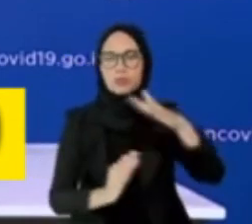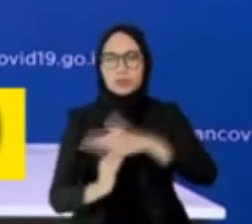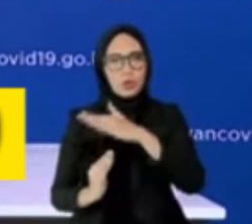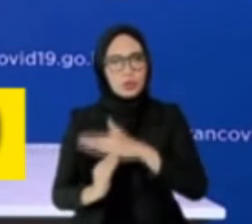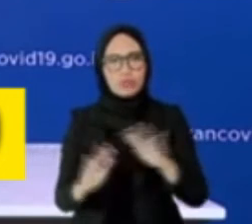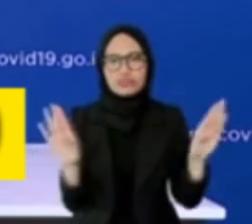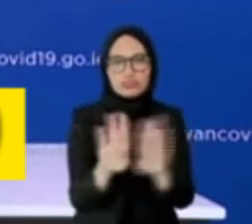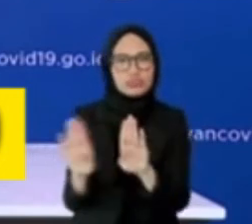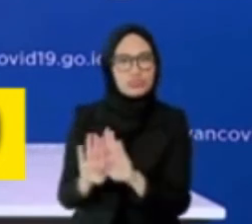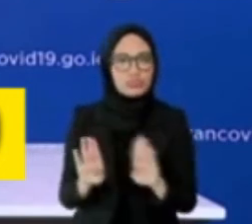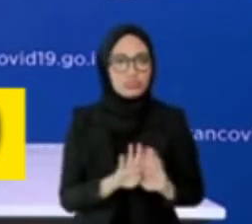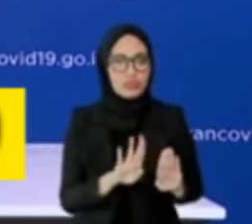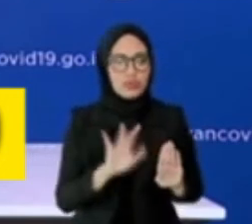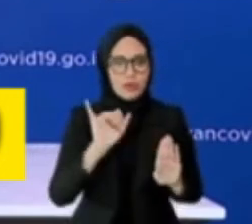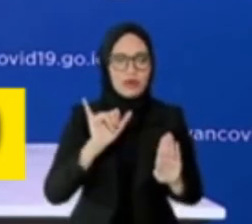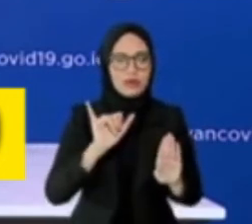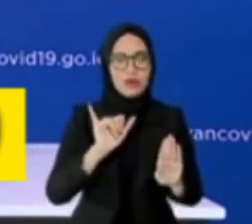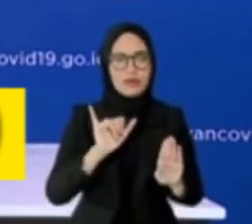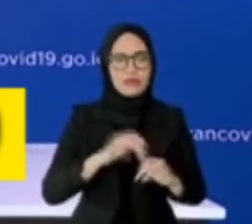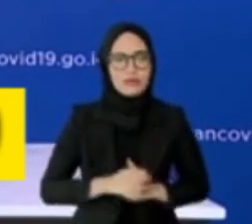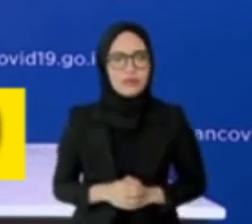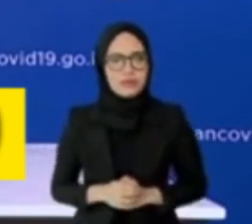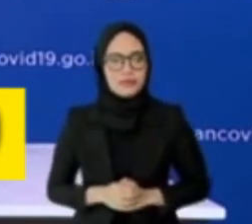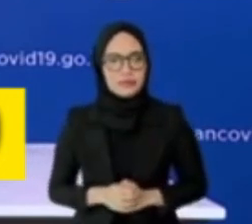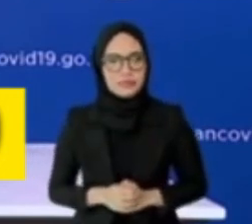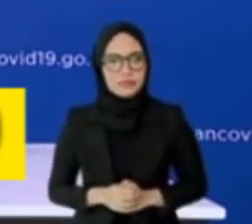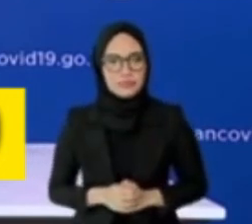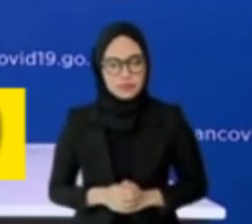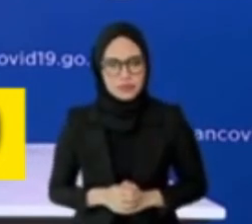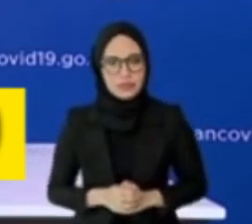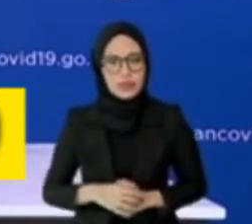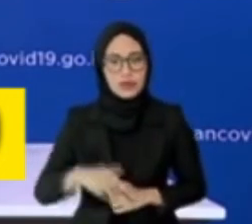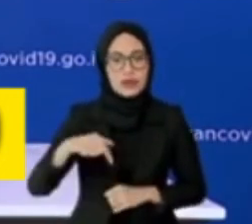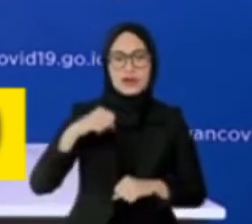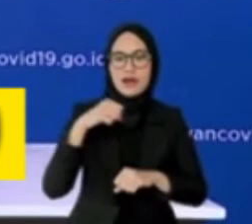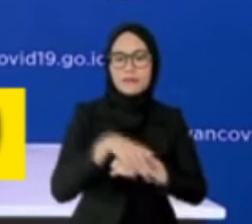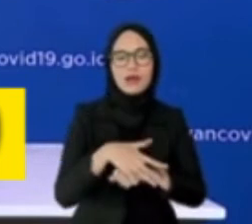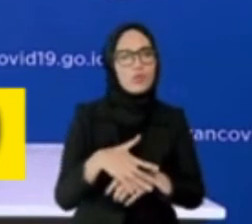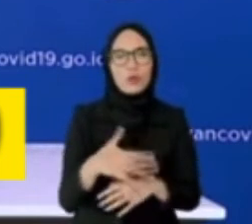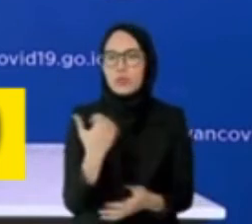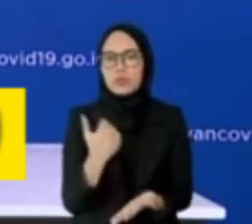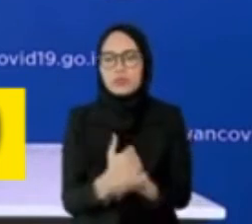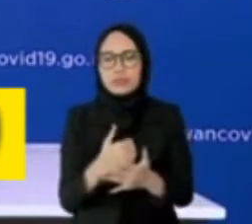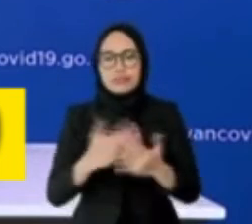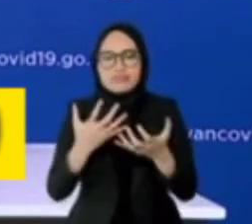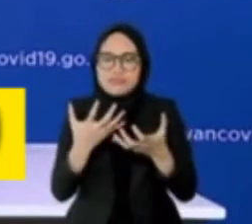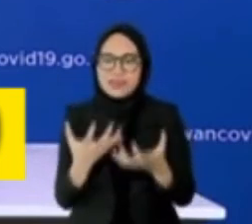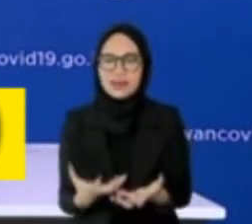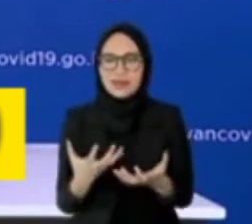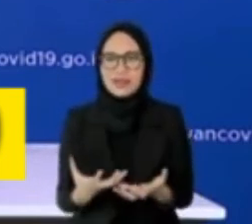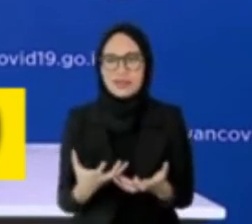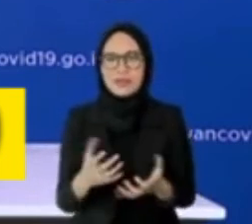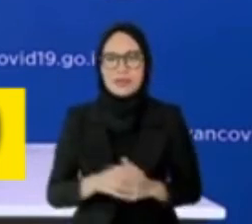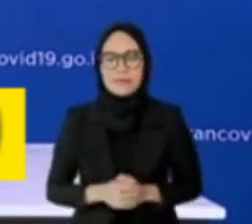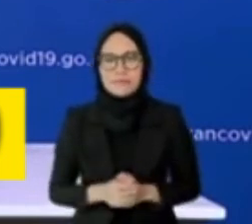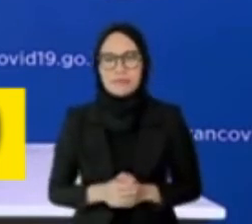sosial, di mana belum pernah ada krisis yang memberikan dampak sesignifikan pandemi COVID-19. World